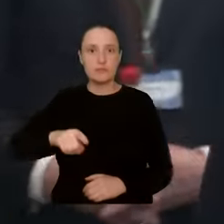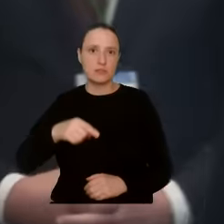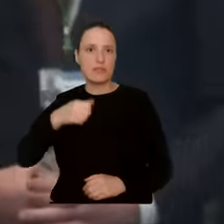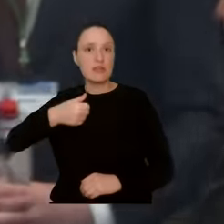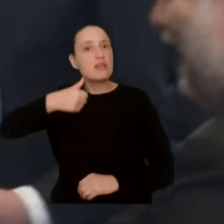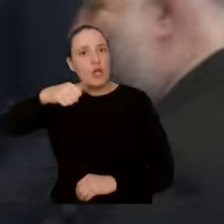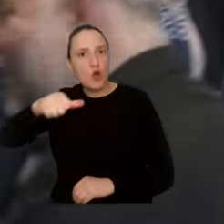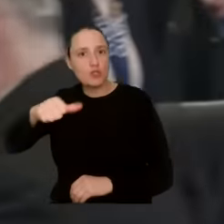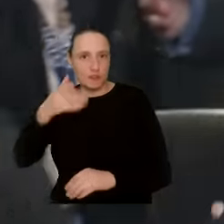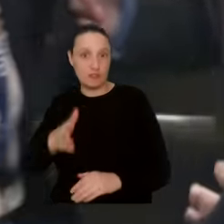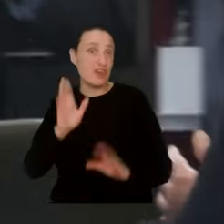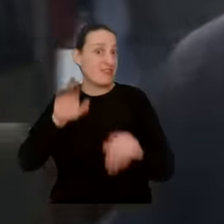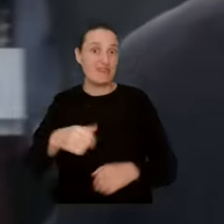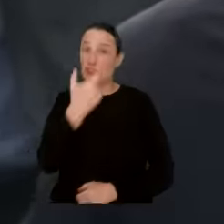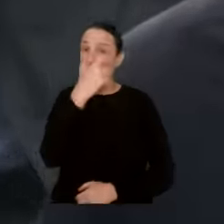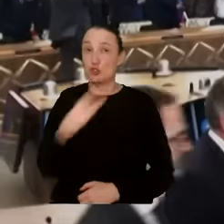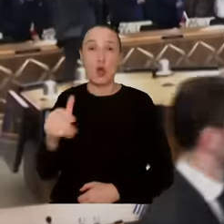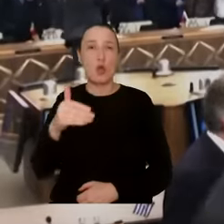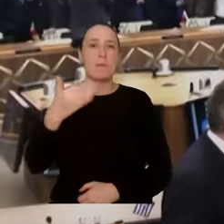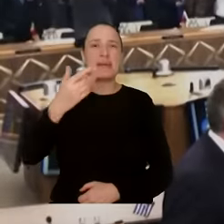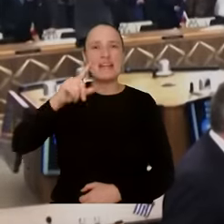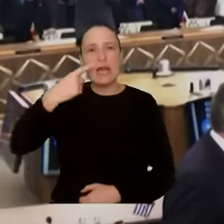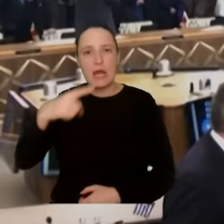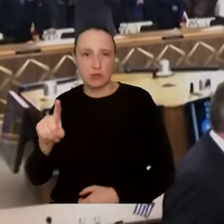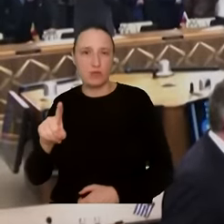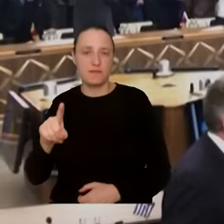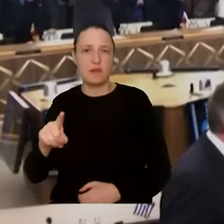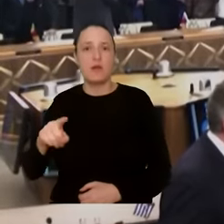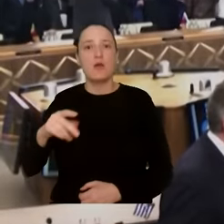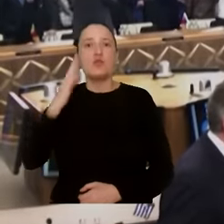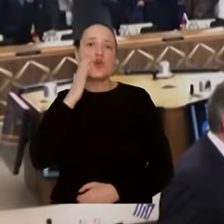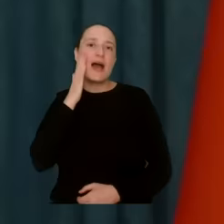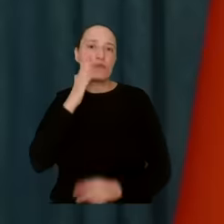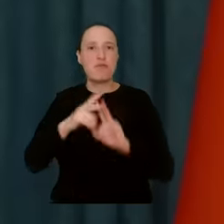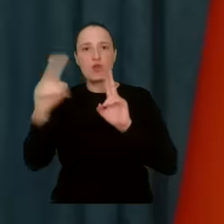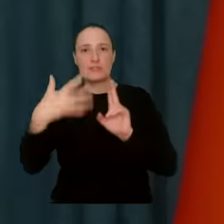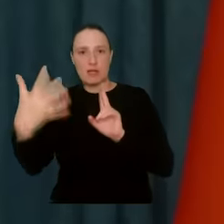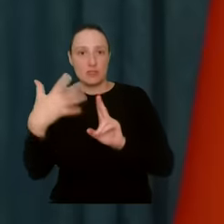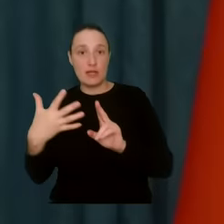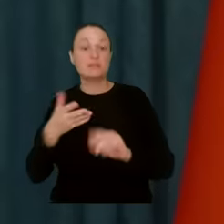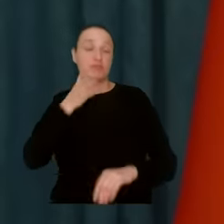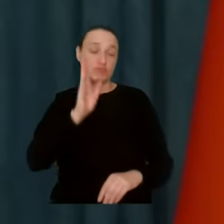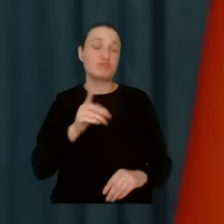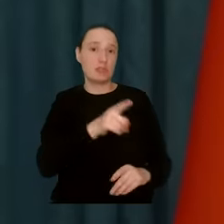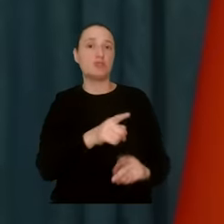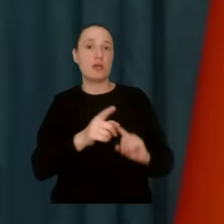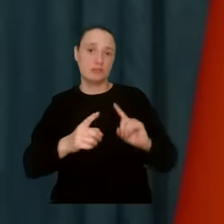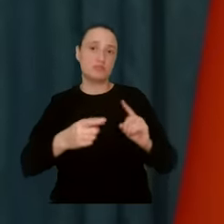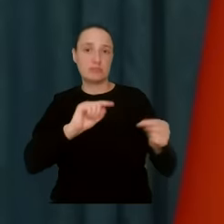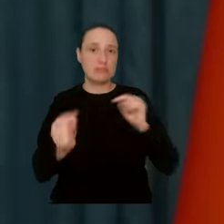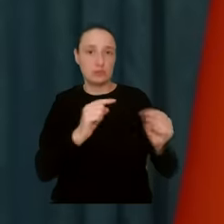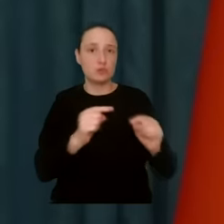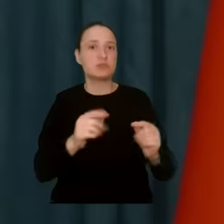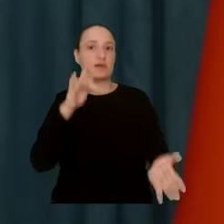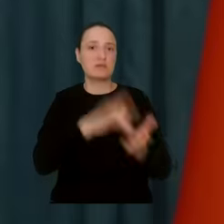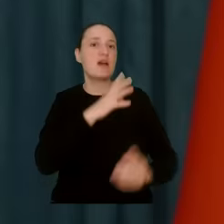Może chodzić o nawet 100 miliardów dolarów w ciągu 5 lat. Nowy program zostanie omówiony na szczycie w Waszyngtonie. Prezydent Andrzej Duda napisał list do